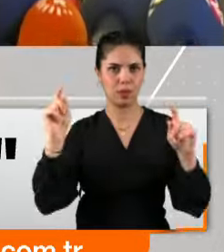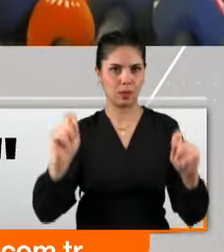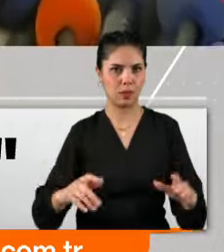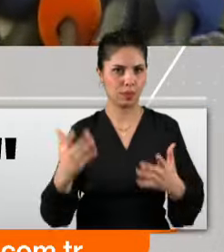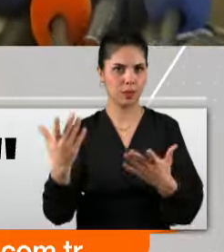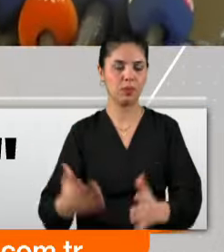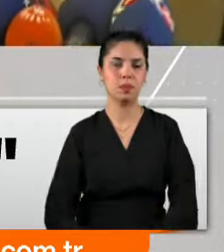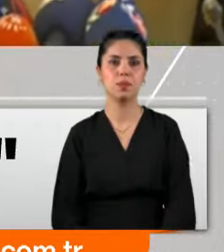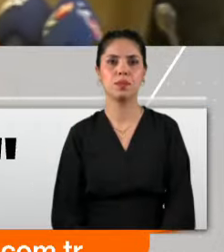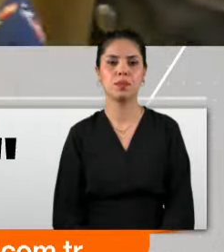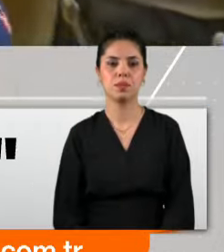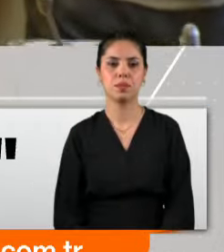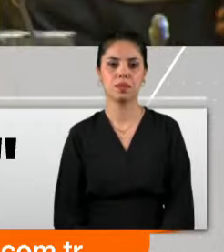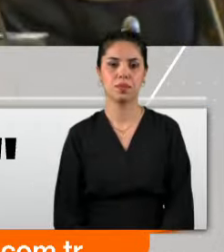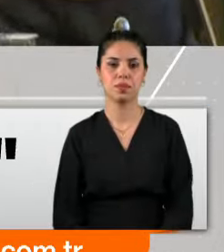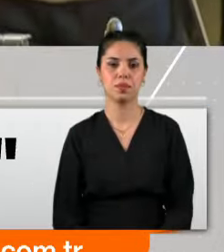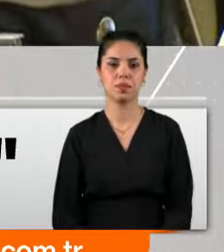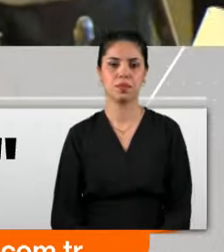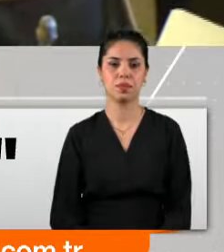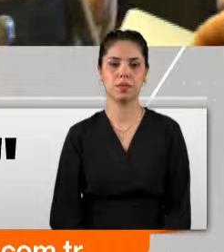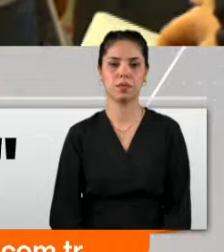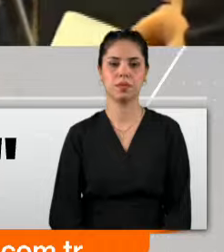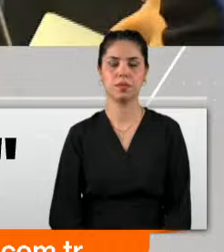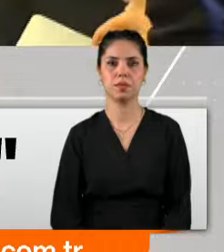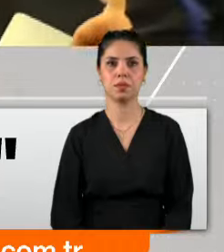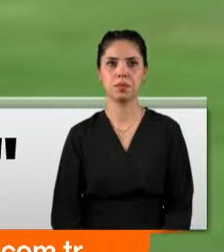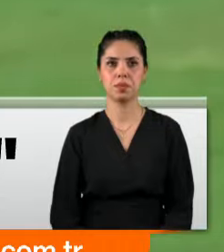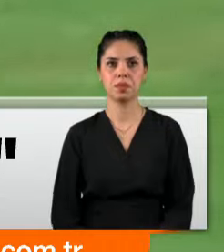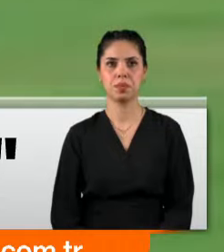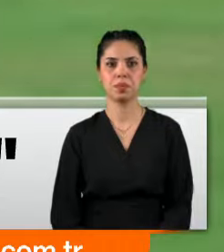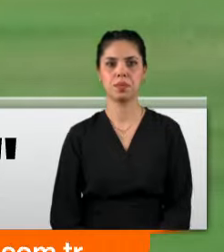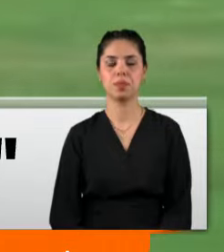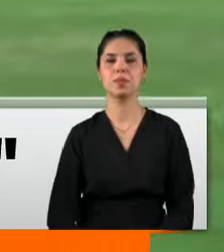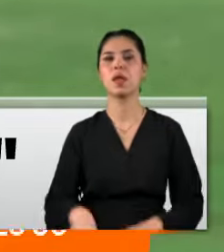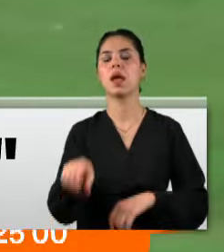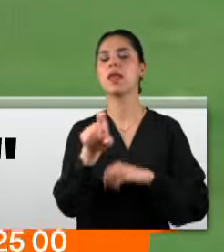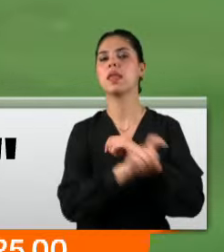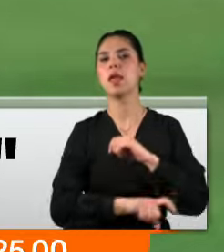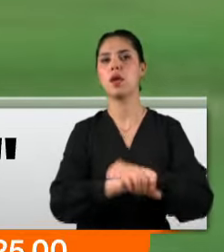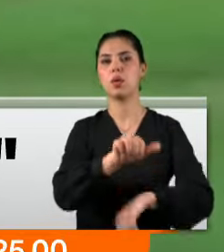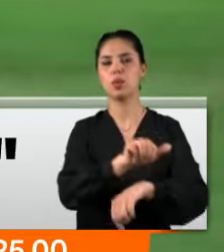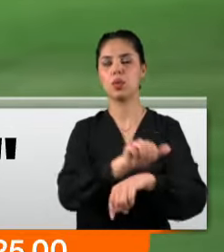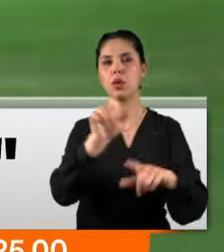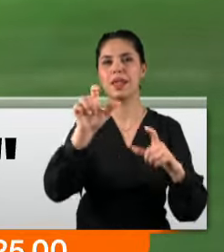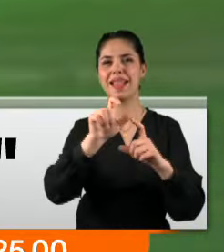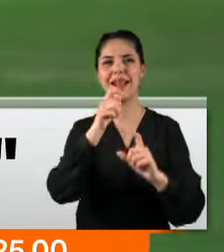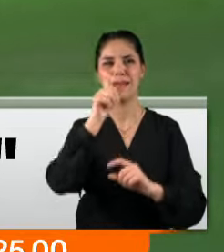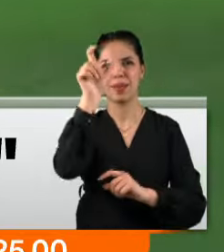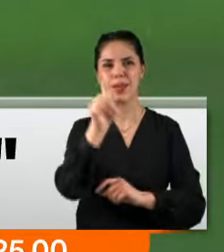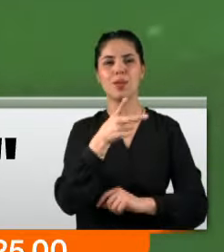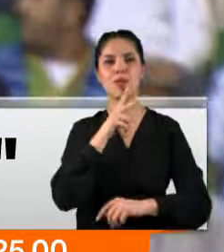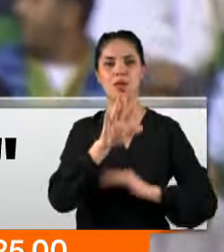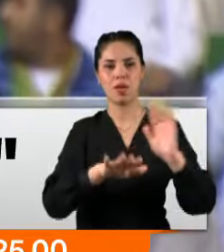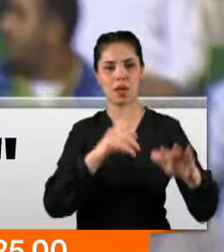çarşamba, perşembe günü, bugün perşembe. Selahattin Bey'in mektubu gelmedi. Terör tutuklusu Selahattin Demirtaş son bir hamleyle